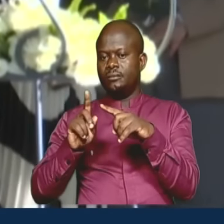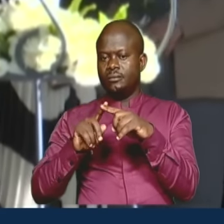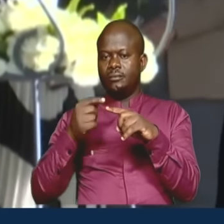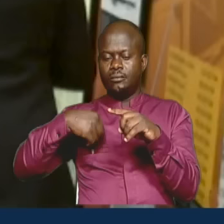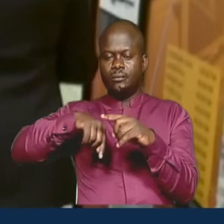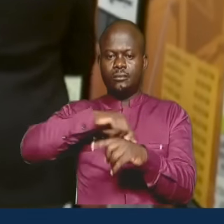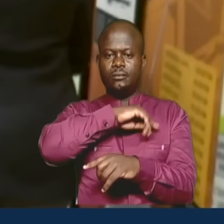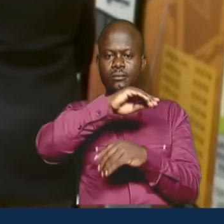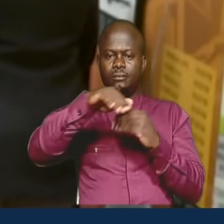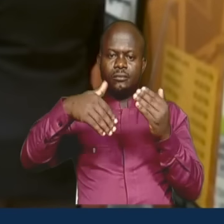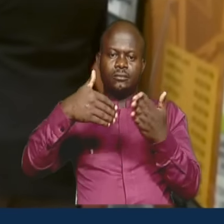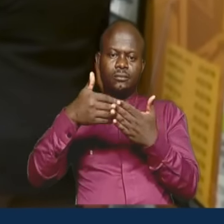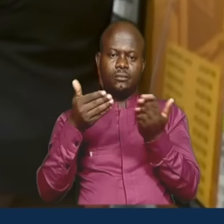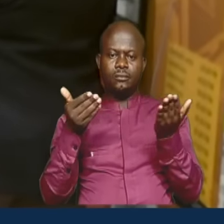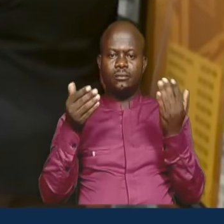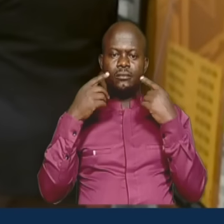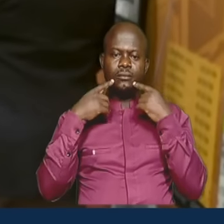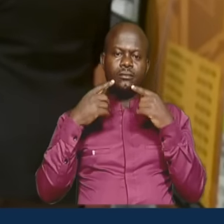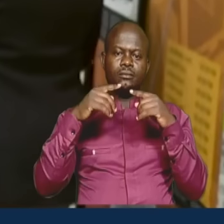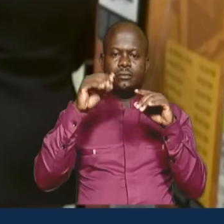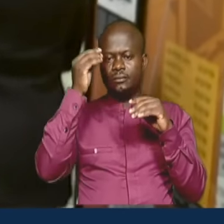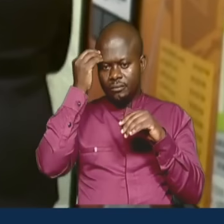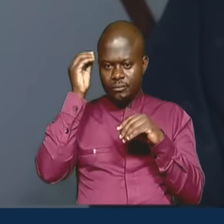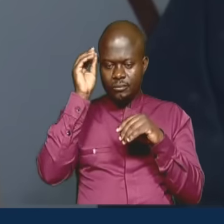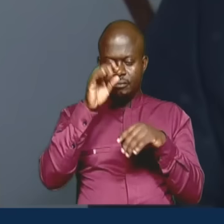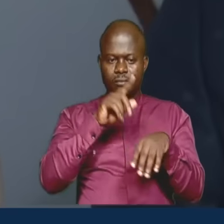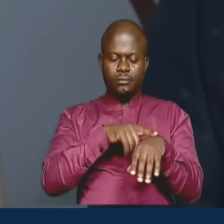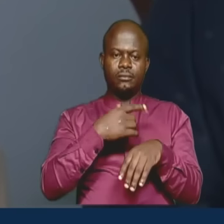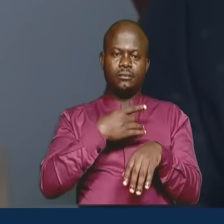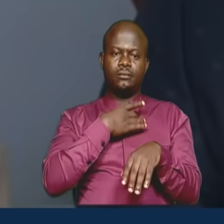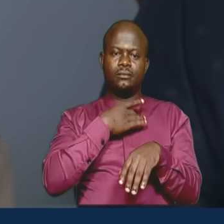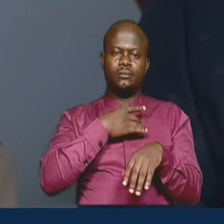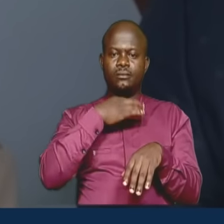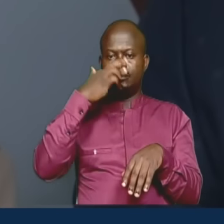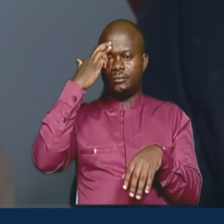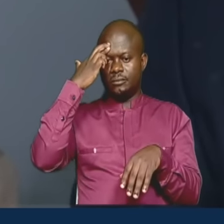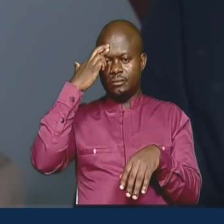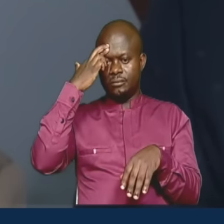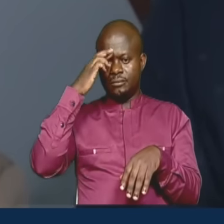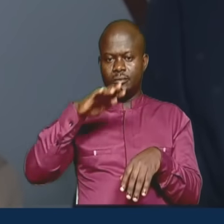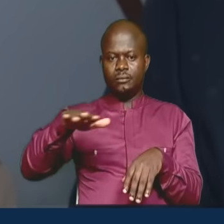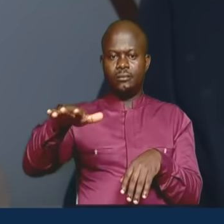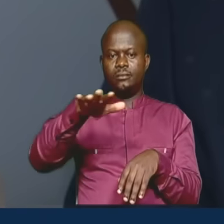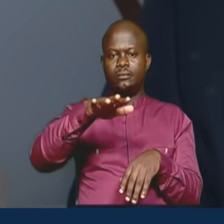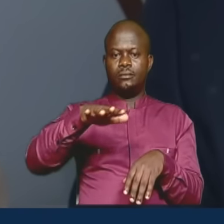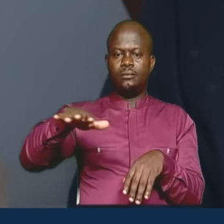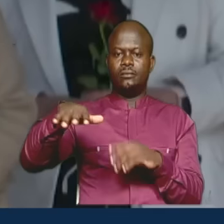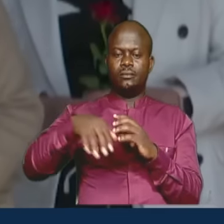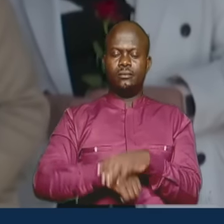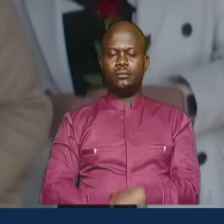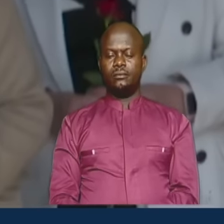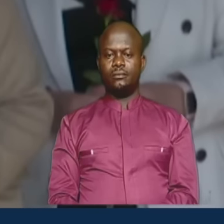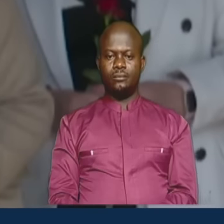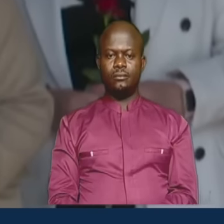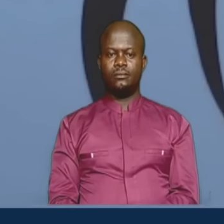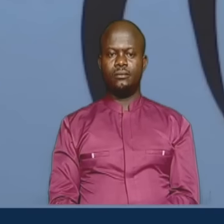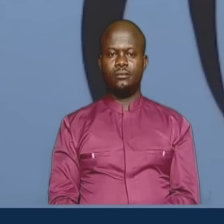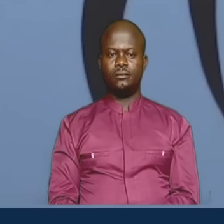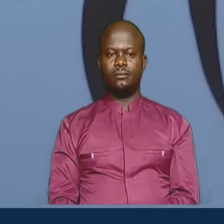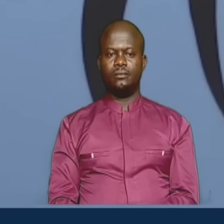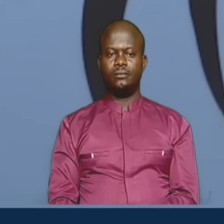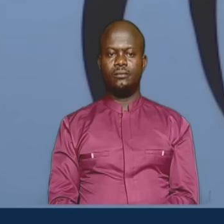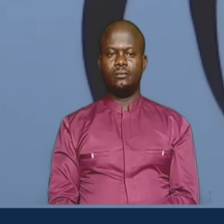rero yatangaje ubutumwa ubwo yasuraga urwibutso rwa Gisozi. Reka twumve bimwe mu butumwa yahatangiye.